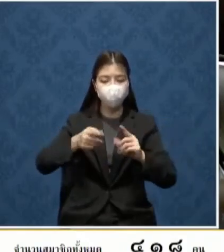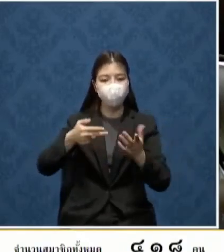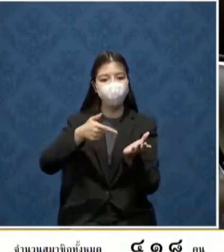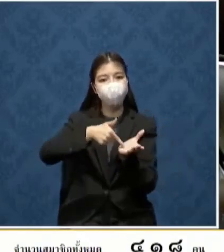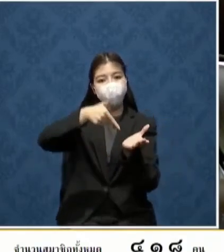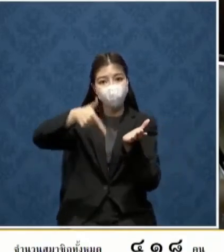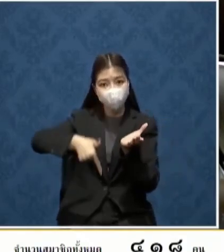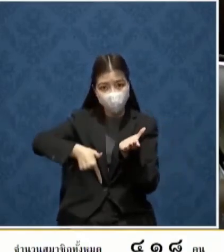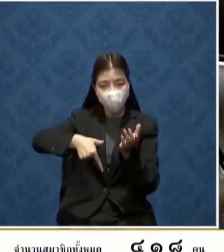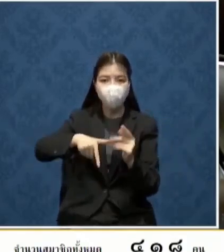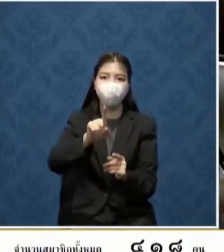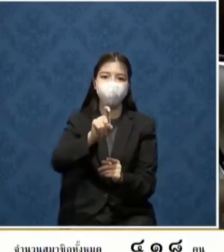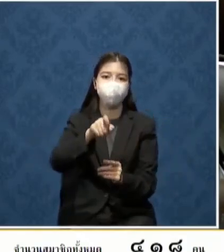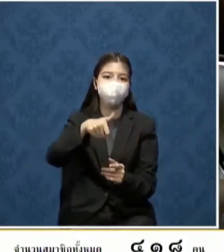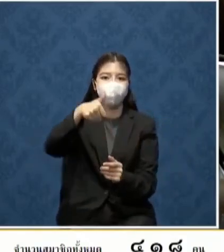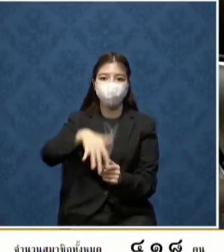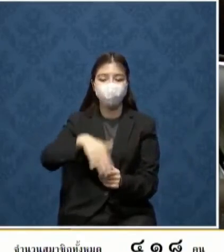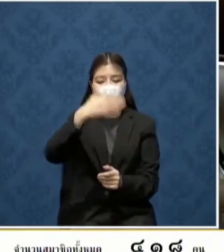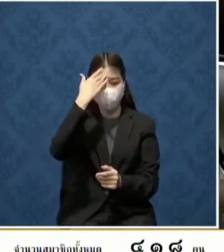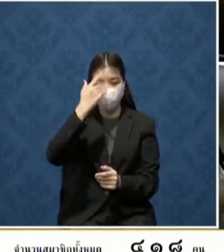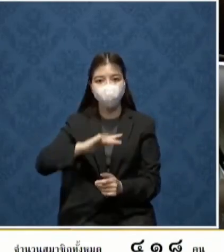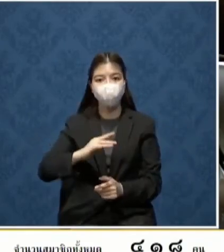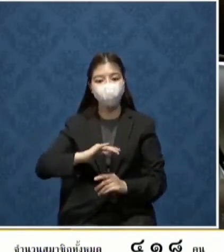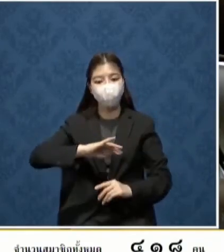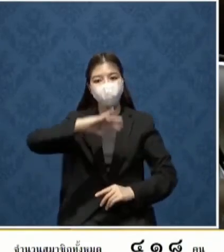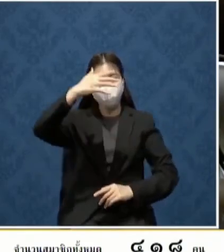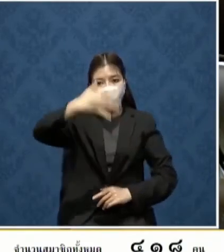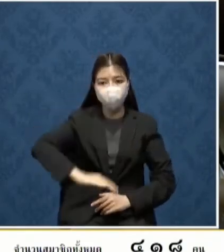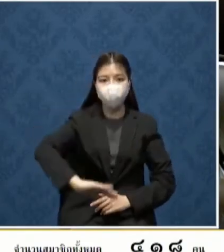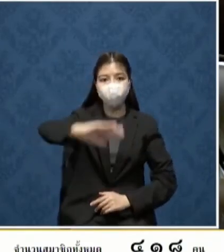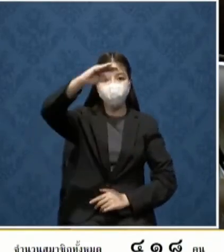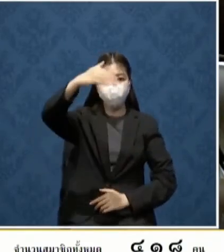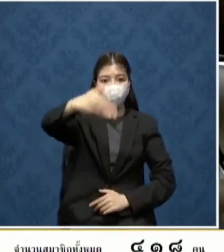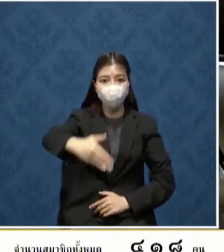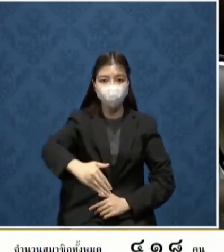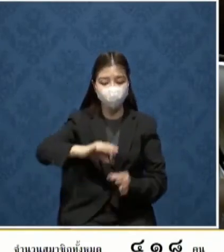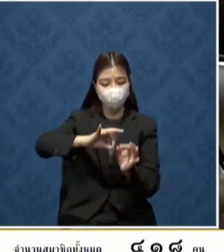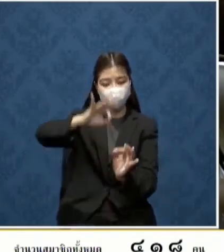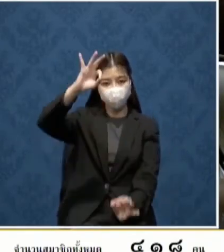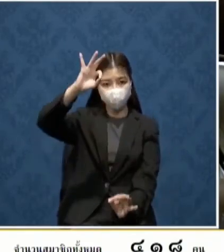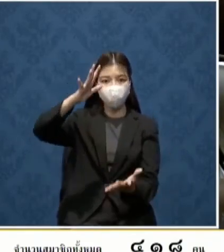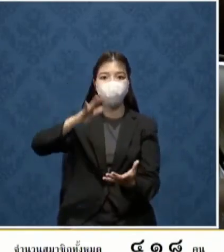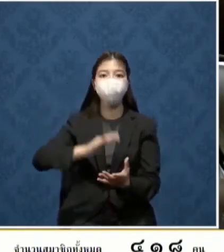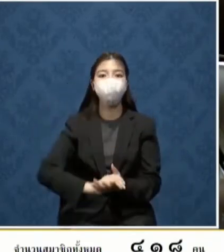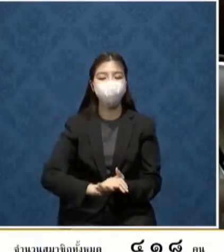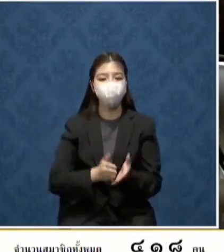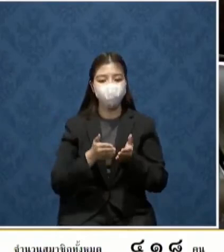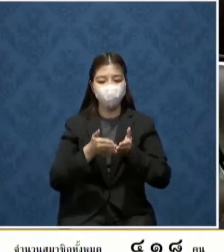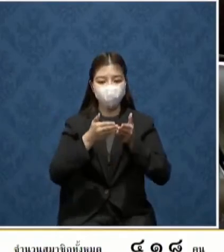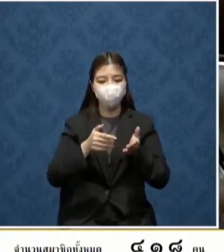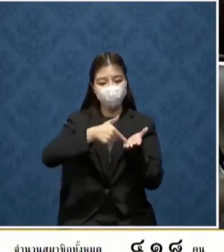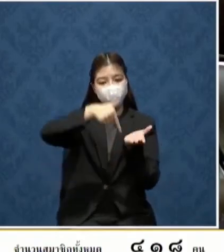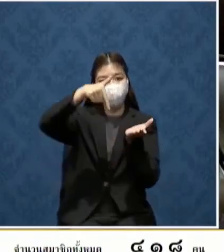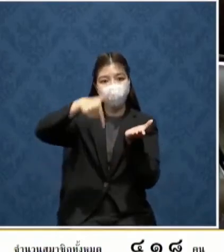ได้เพะพบวคืนรมนั้น มันสูงกว่าที่กรมอุธุกษาต์ กองทบเรือได้พยากรเอาไ้